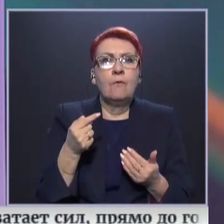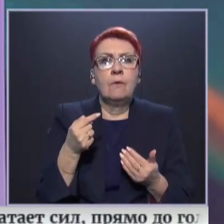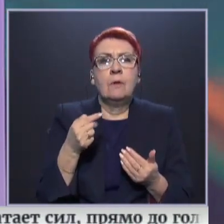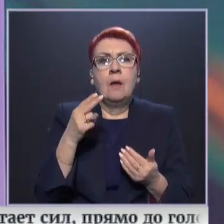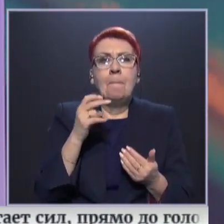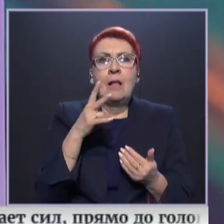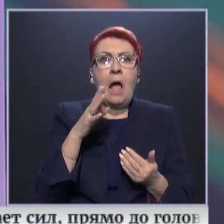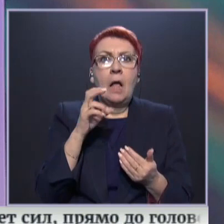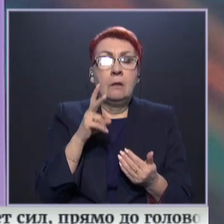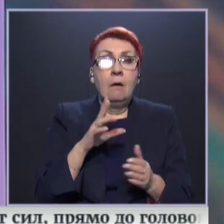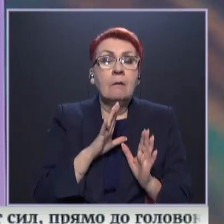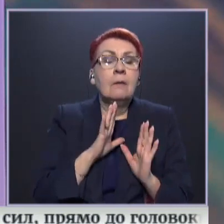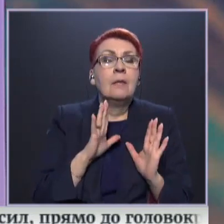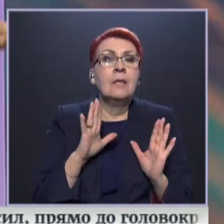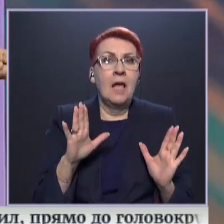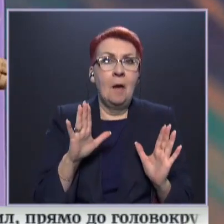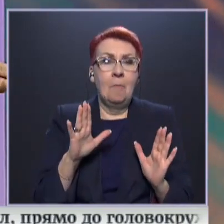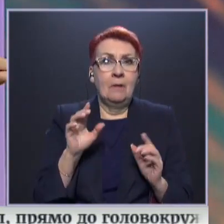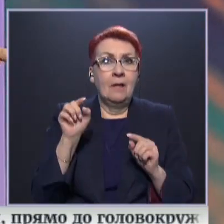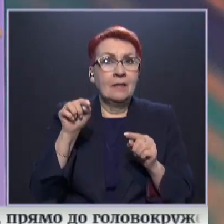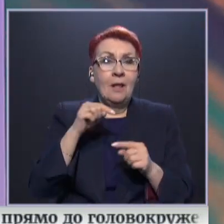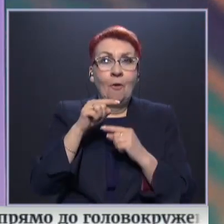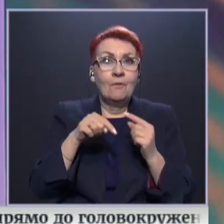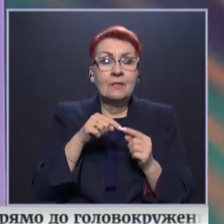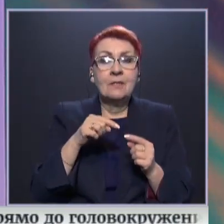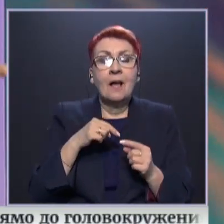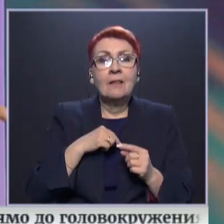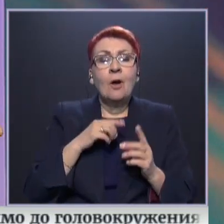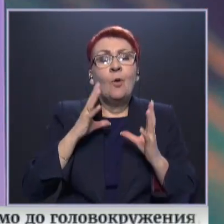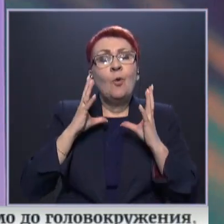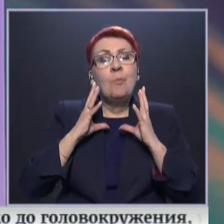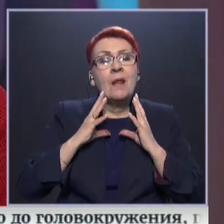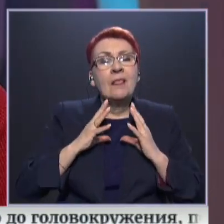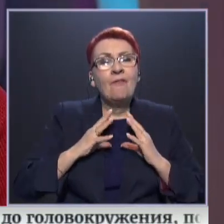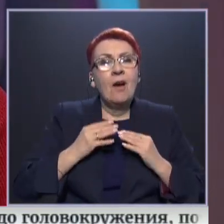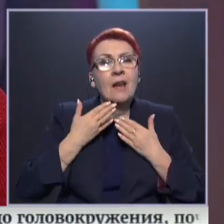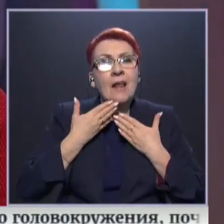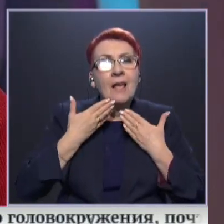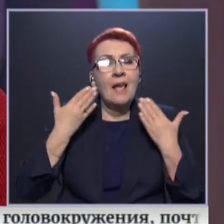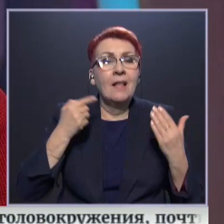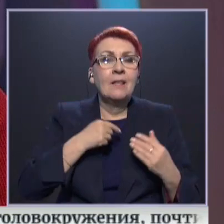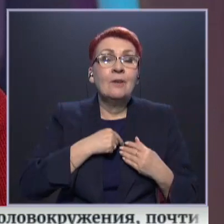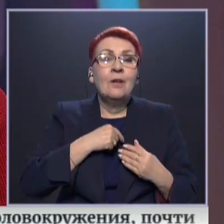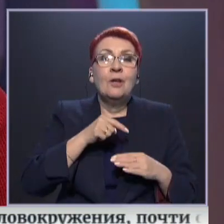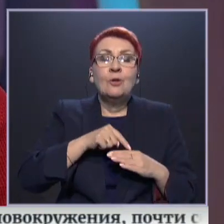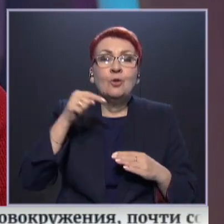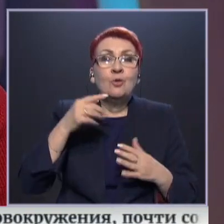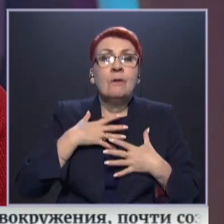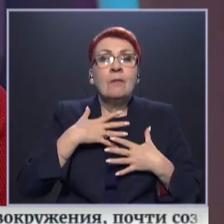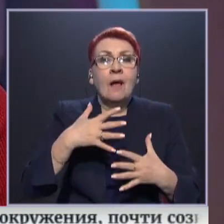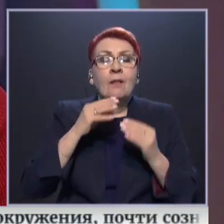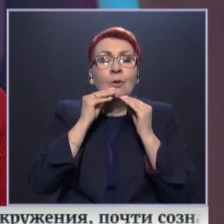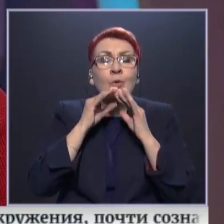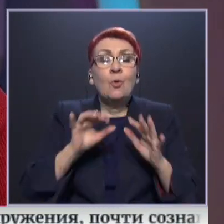атак, там посетил и посещает всех такое умиротворение, чувствуете дыхание Духа Святого, что